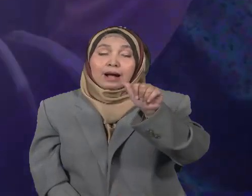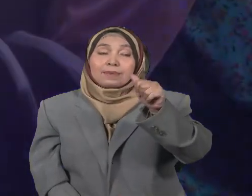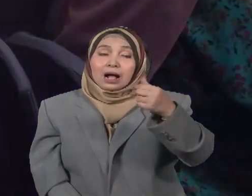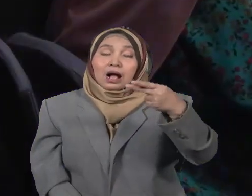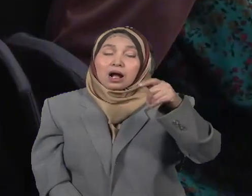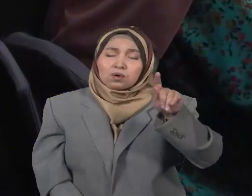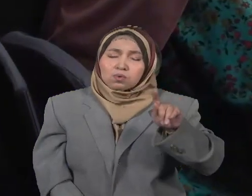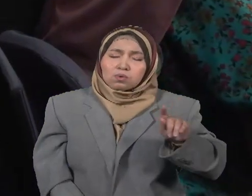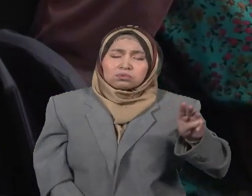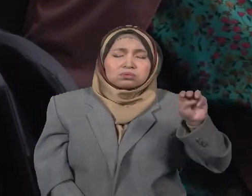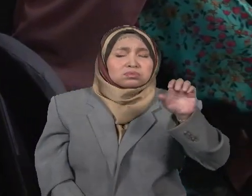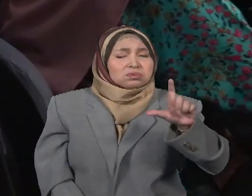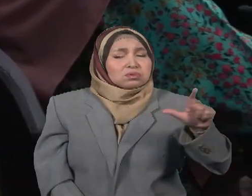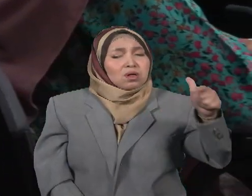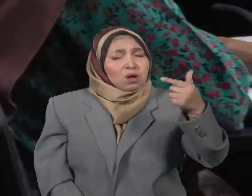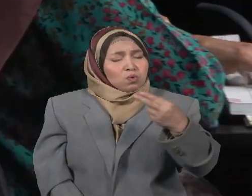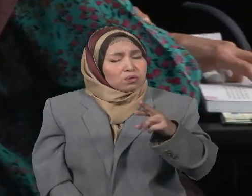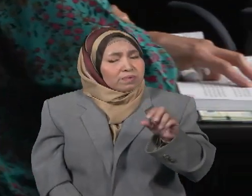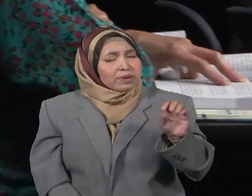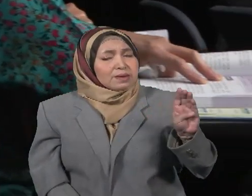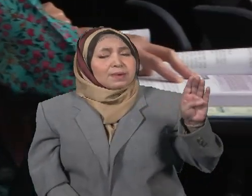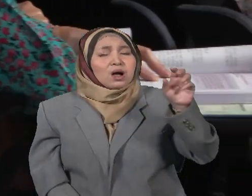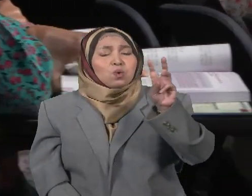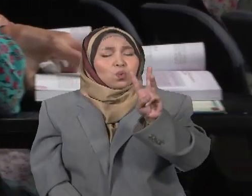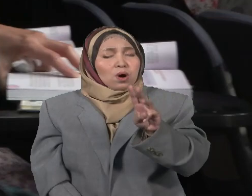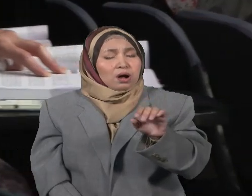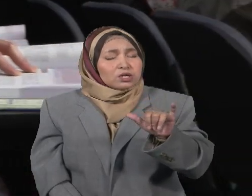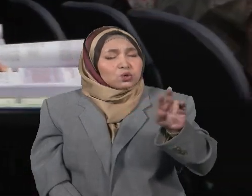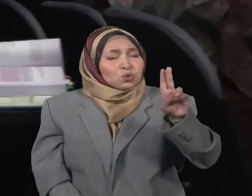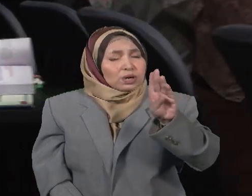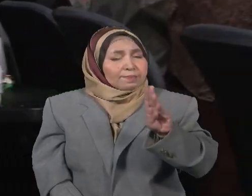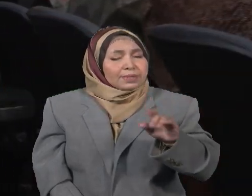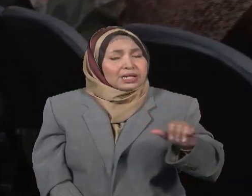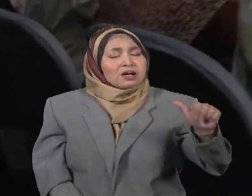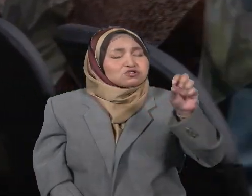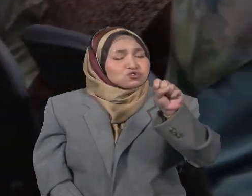يَمْحَقُ اللَّهُ الرِّبَا وَيُرْبِي